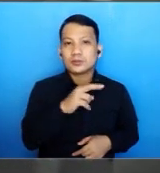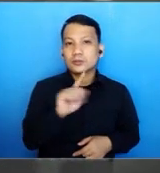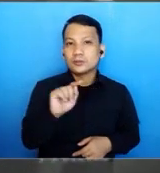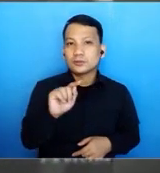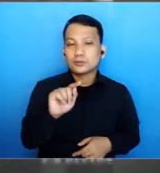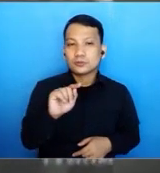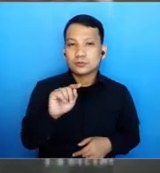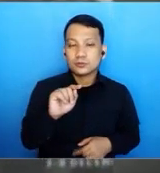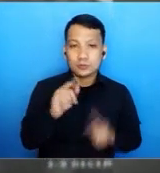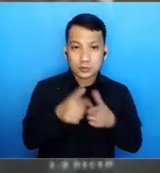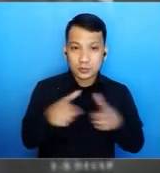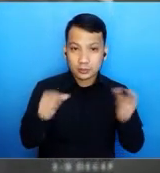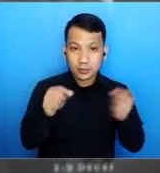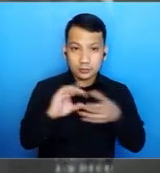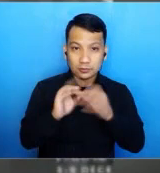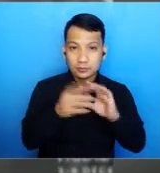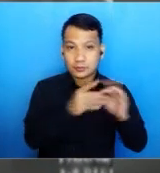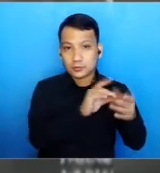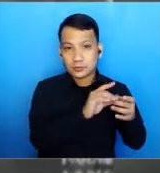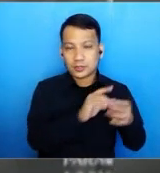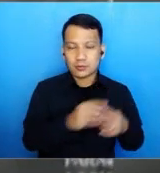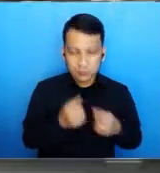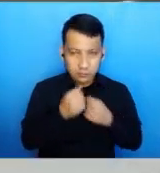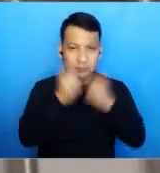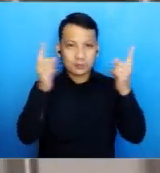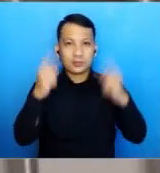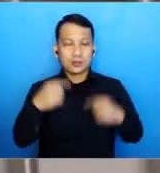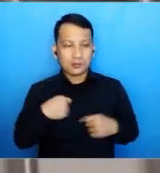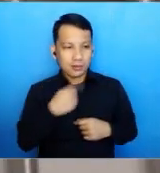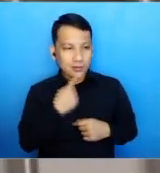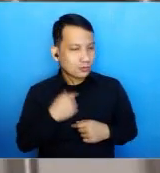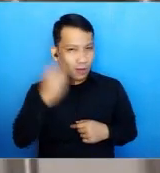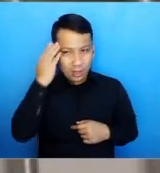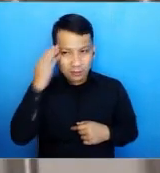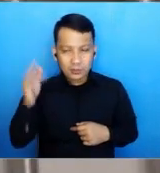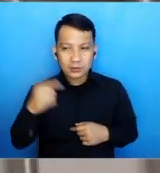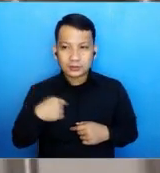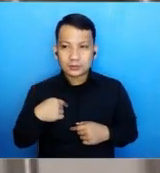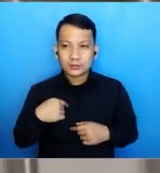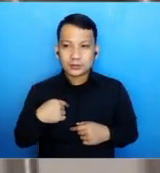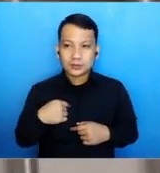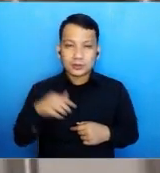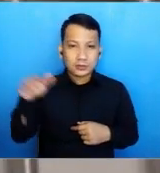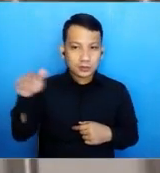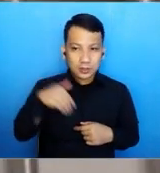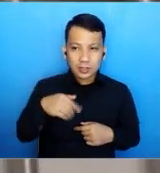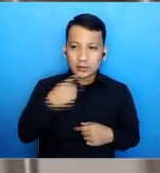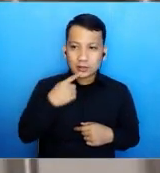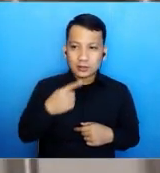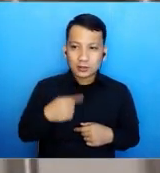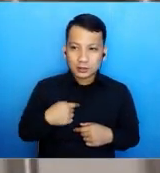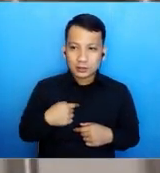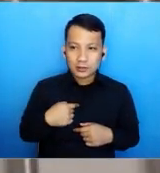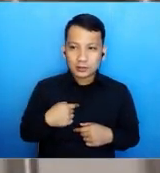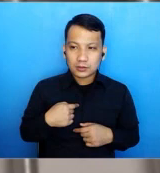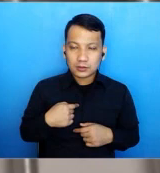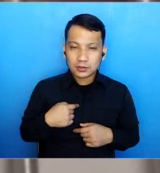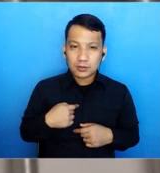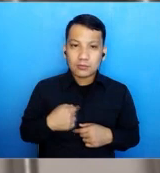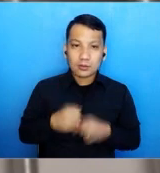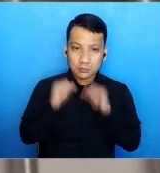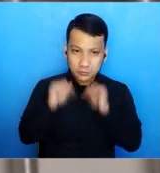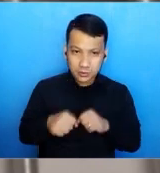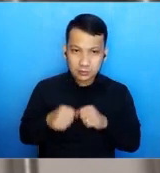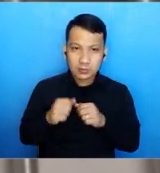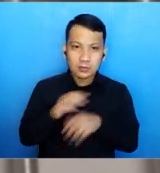Medyo nagulat din po kasi di ko rin po akalain na makakapasok. Sabi ko, binanggit ko lang din na sa sana makapaglaro din